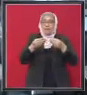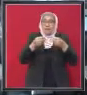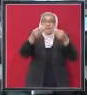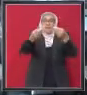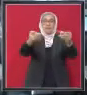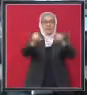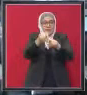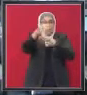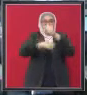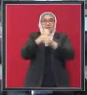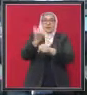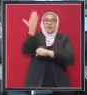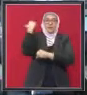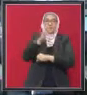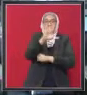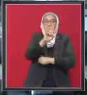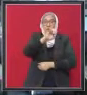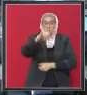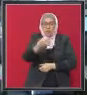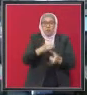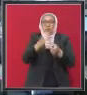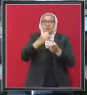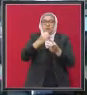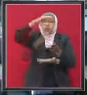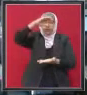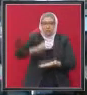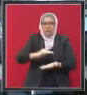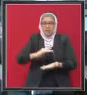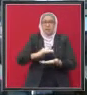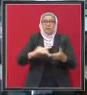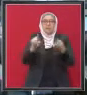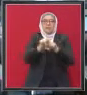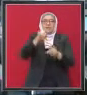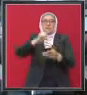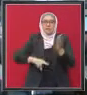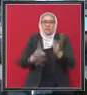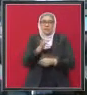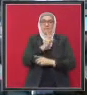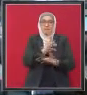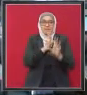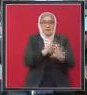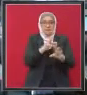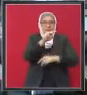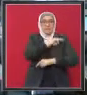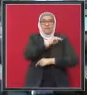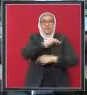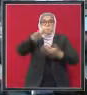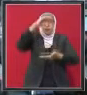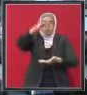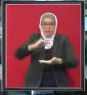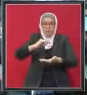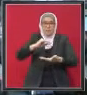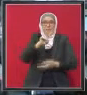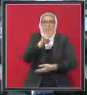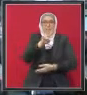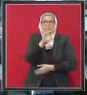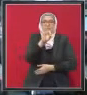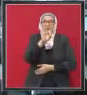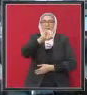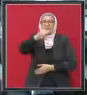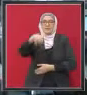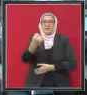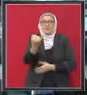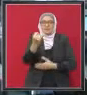macam tahun dulu 50 juta atau akan dikurangkan seperti yang dinyatakan oleh Menteri ke 29 juta? Yang